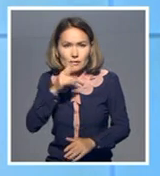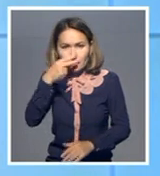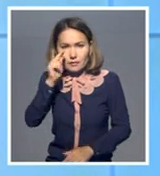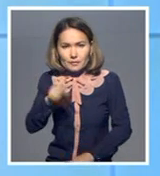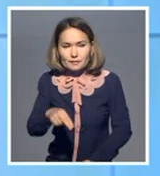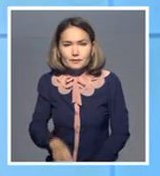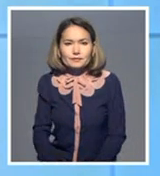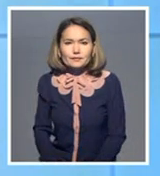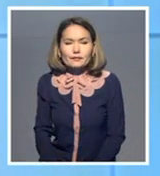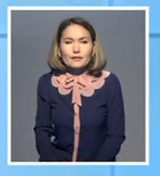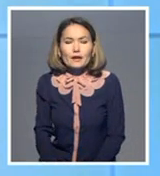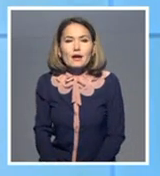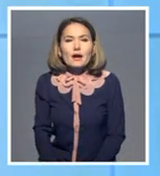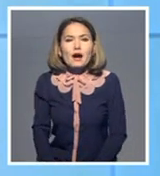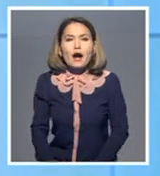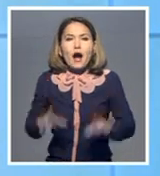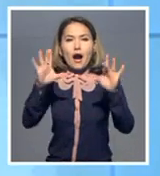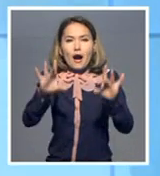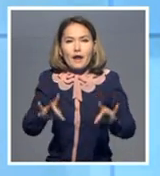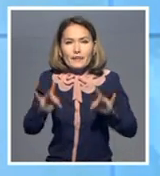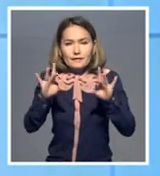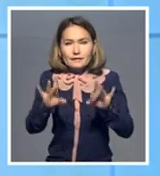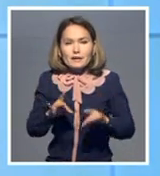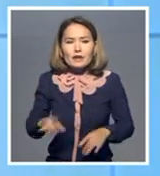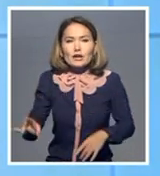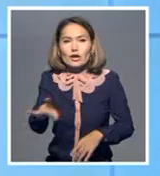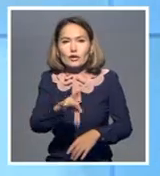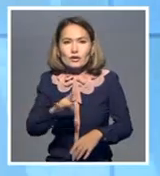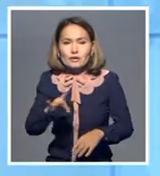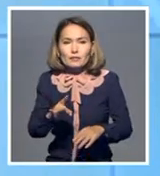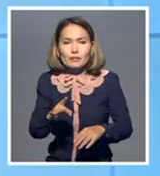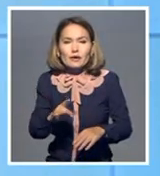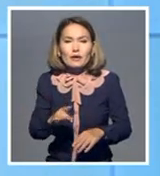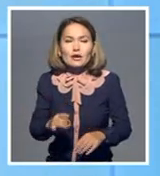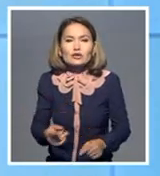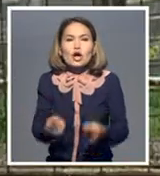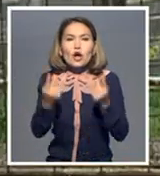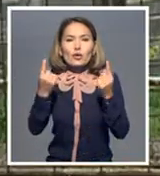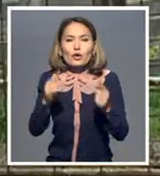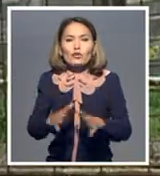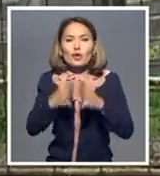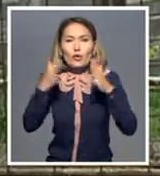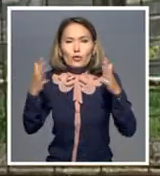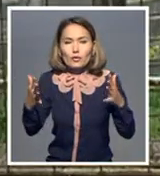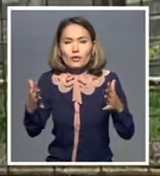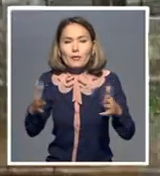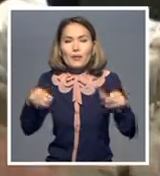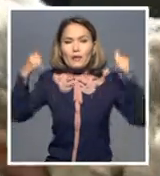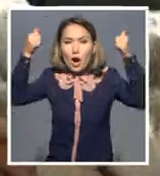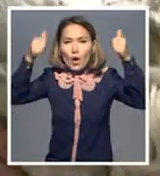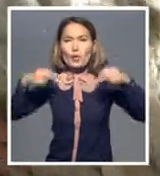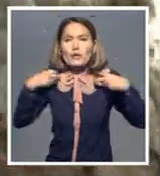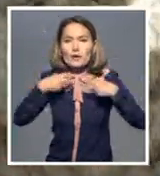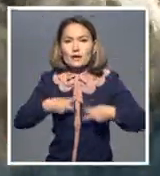Әлемдегі ең қалың жүнді қой Австрияның Тасмания штатынан мекен етеді. Фермерлердің айтуынша, ешқашан 40-тық көрмеген мериностың